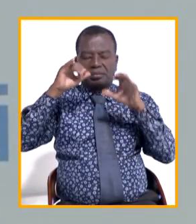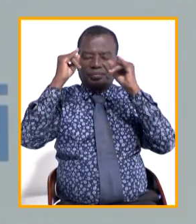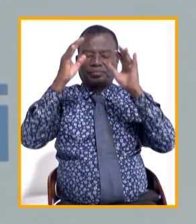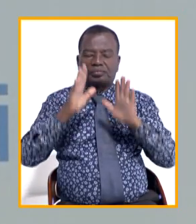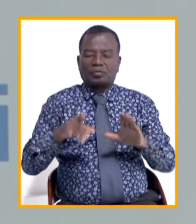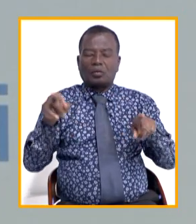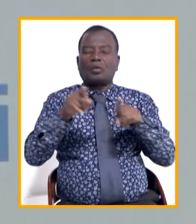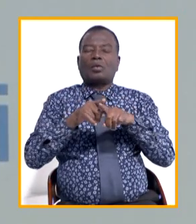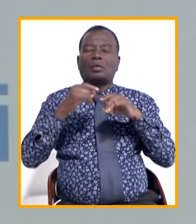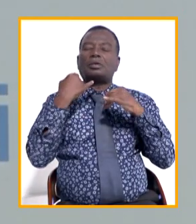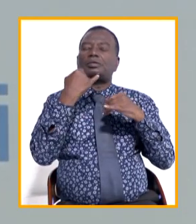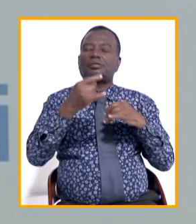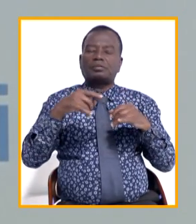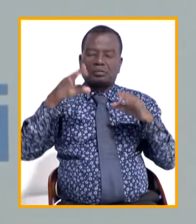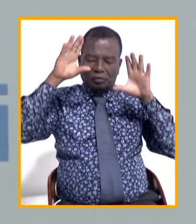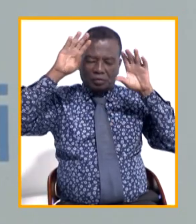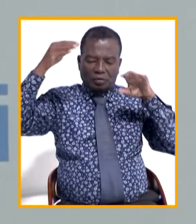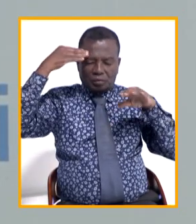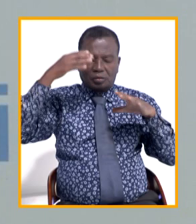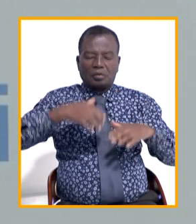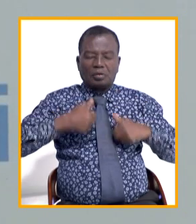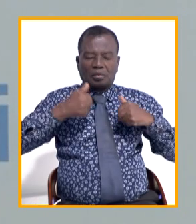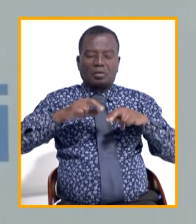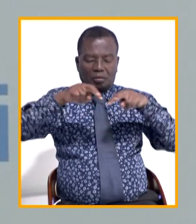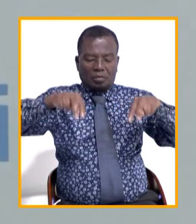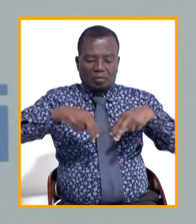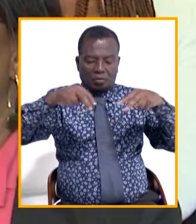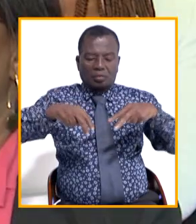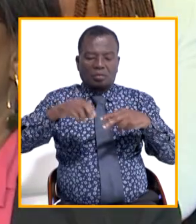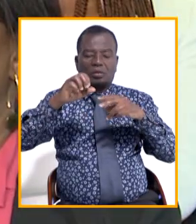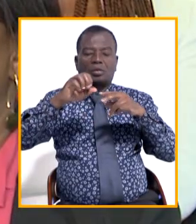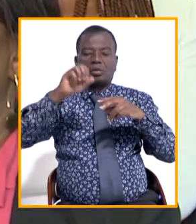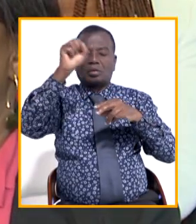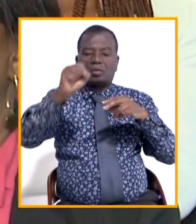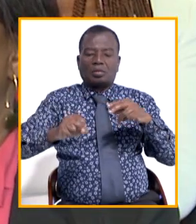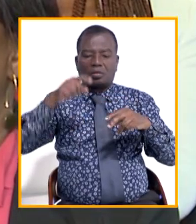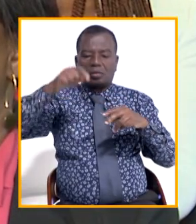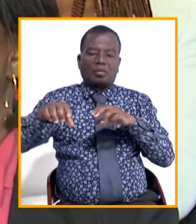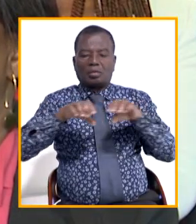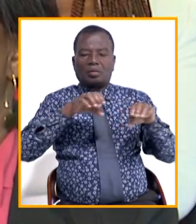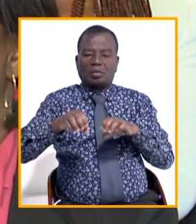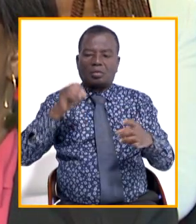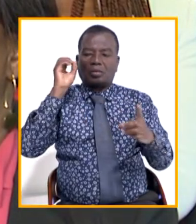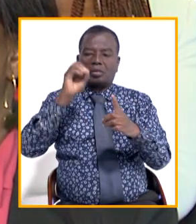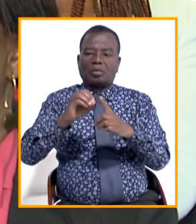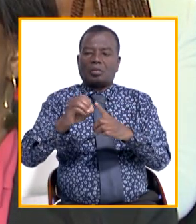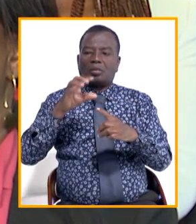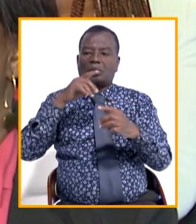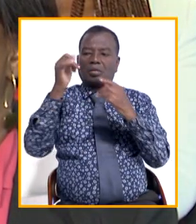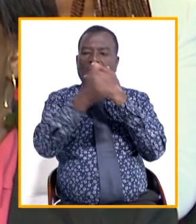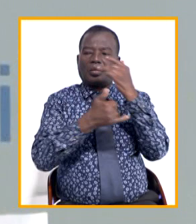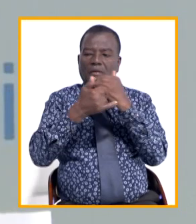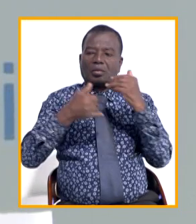le ministre de la Santé, la recherche de solutions doit nécessairement faire l'objet d'actions concertées des